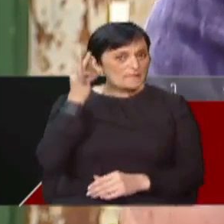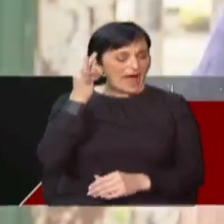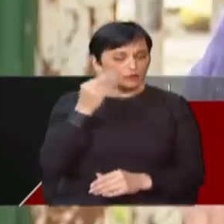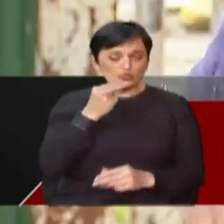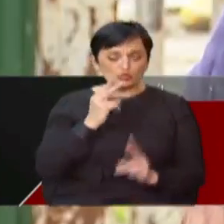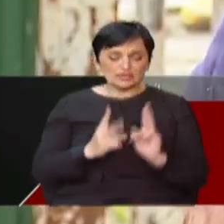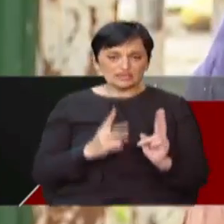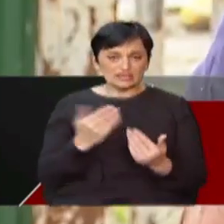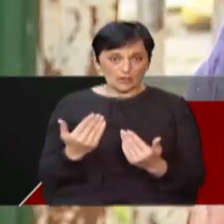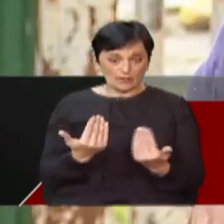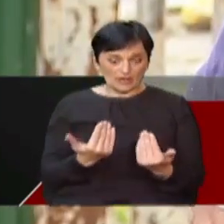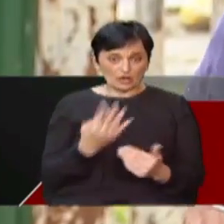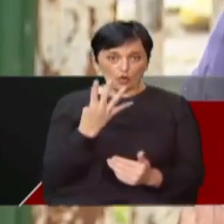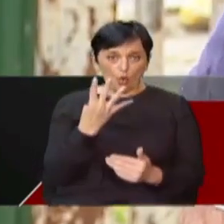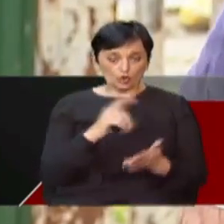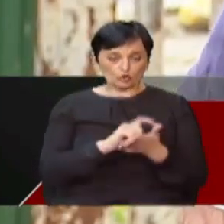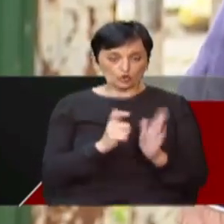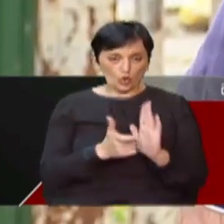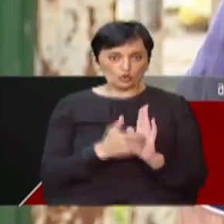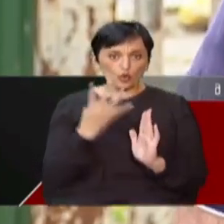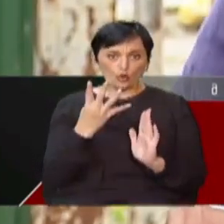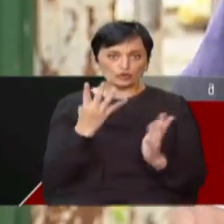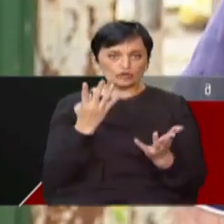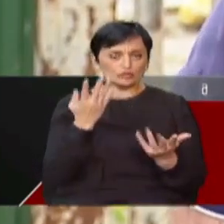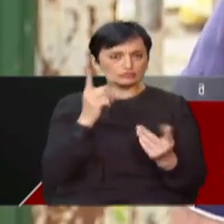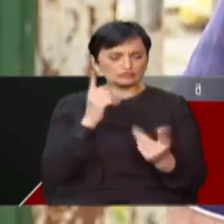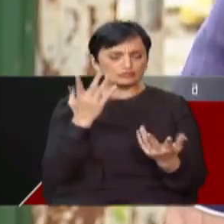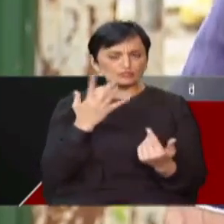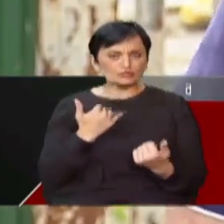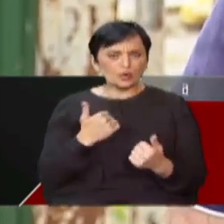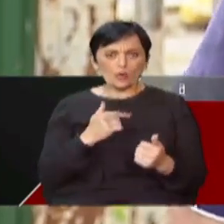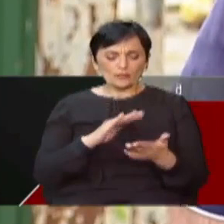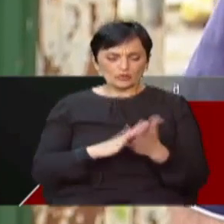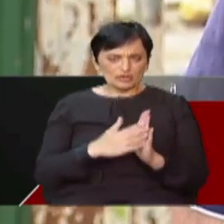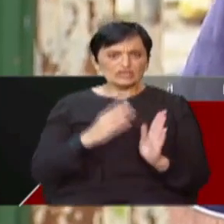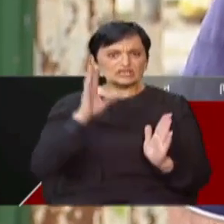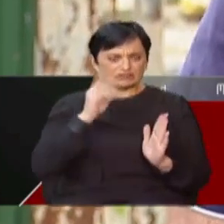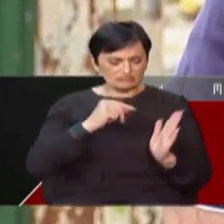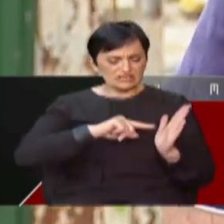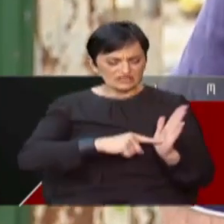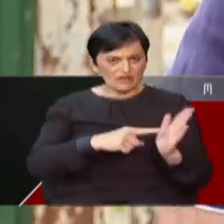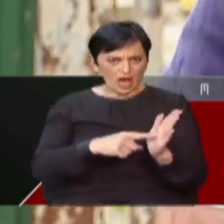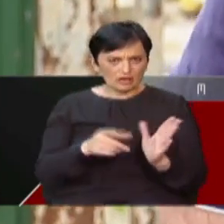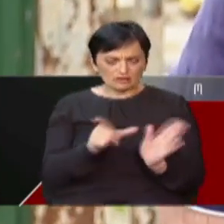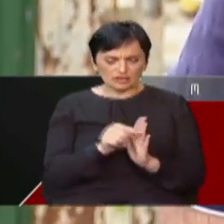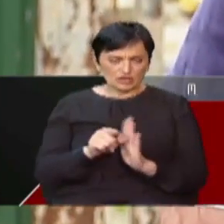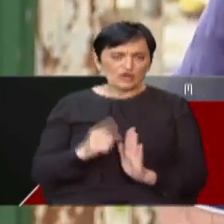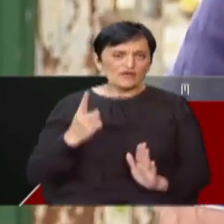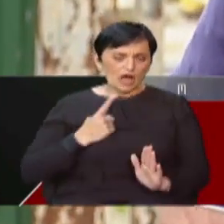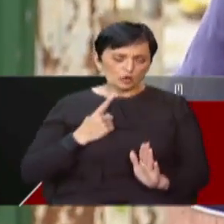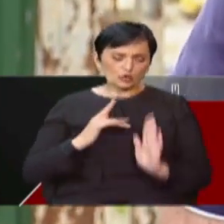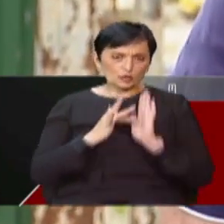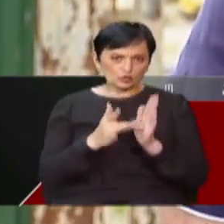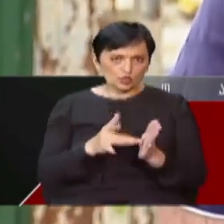სამზარეულო. ამ ეტაპზე მაქვს 4 ოთახი, 4 კომფორტული ოთახებია, სველი წერტილებით და ყველანაირი კომფორტით ველოდებით ტურისტებს